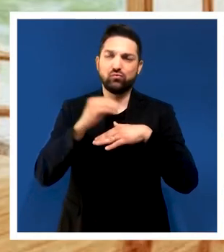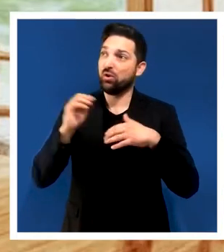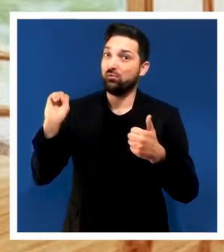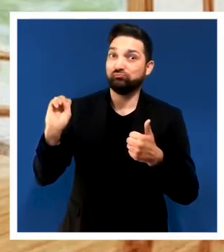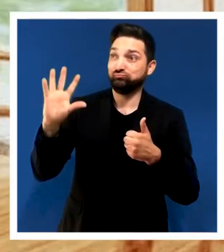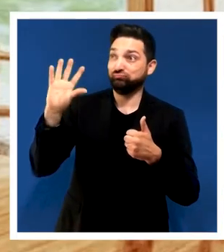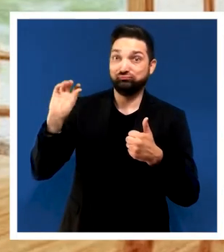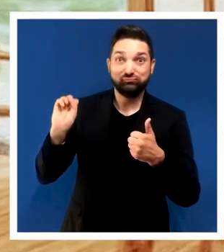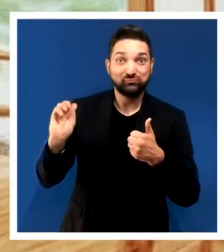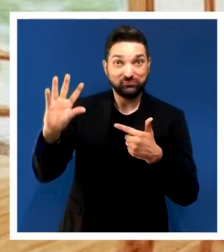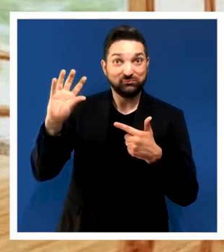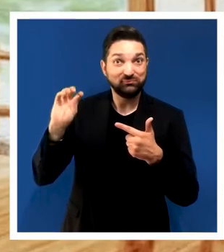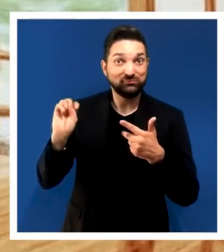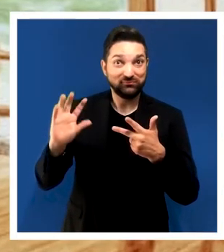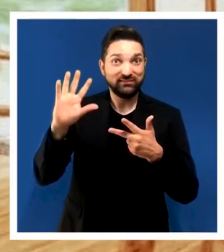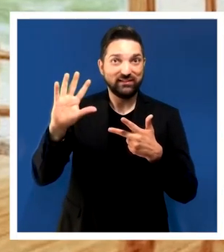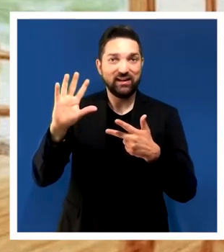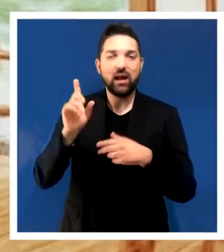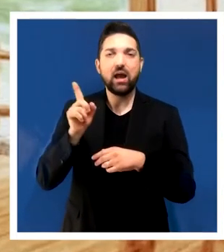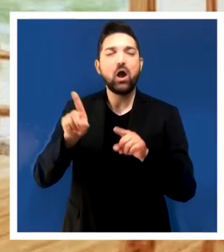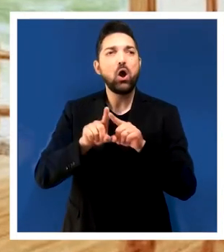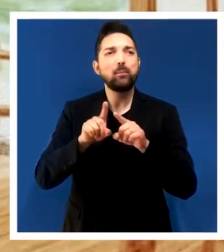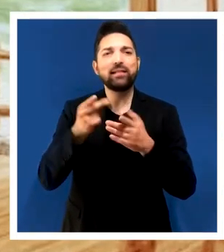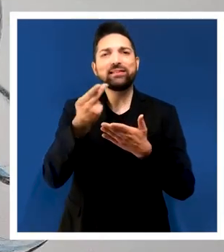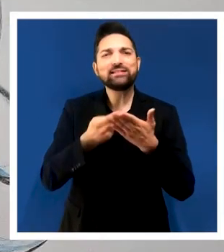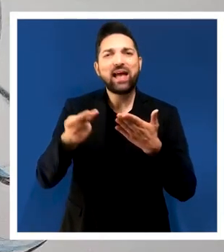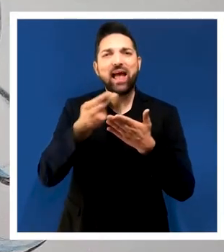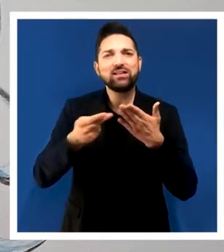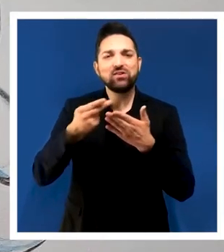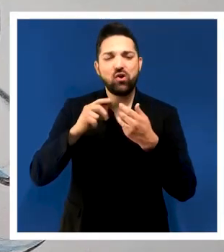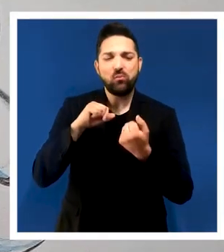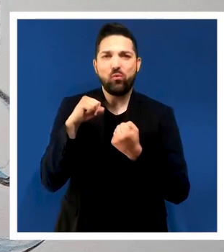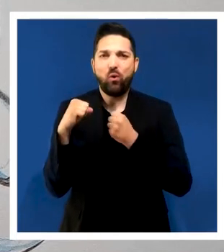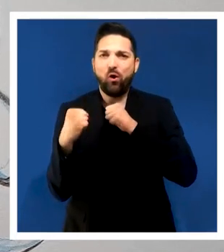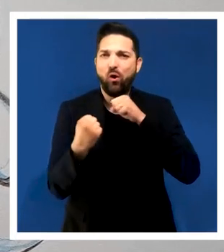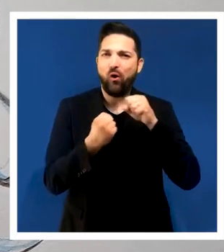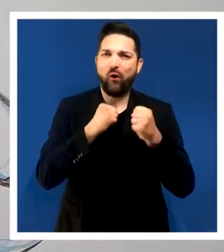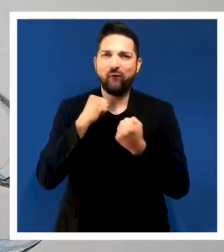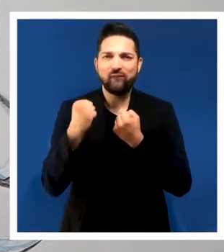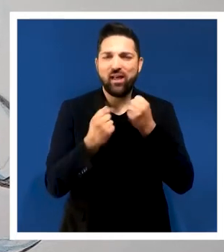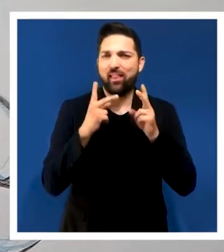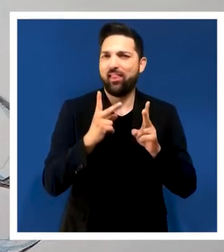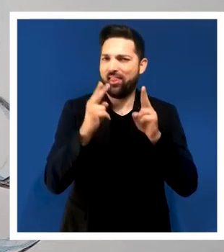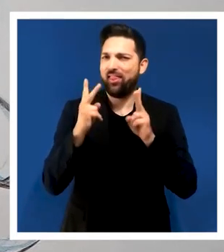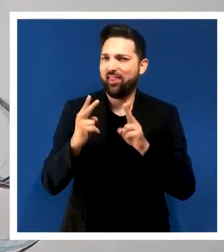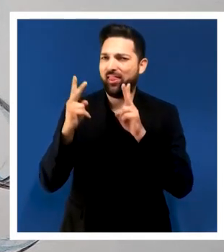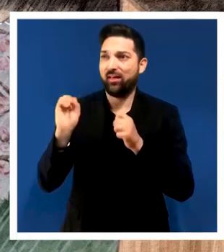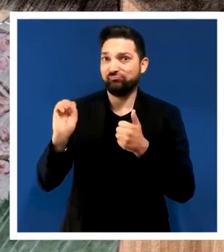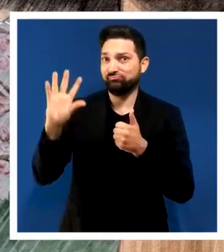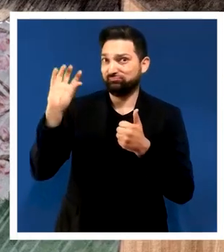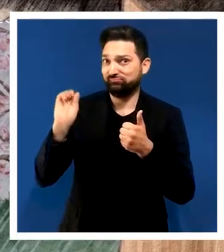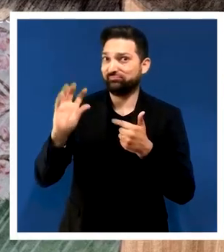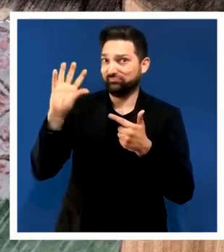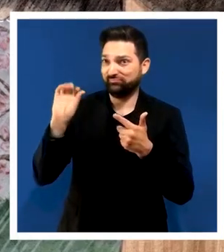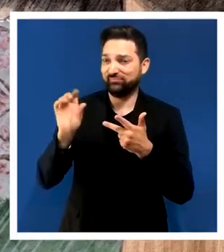su maxi schermo dei veri e propri disegni animati realizzati a mano. Tali cortometraggi, attraverso